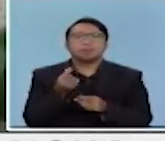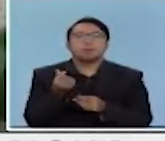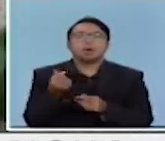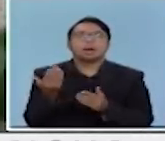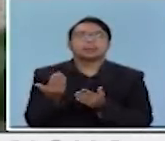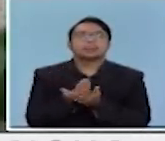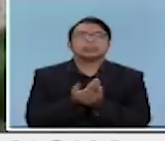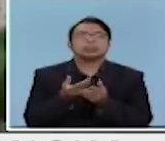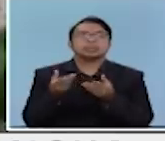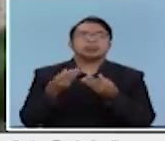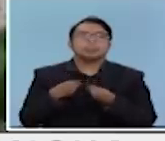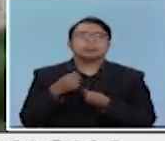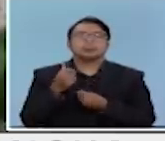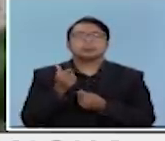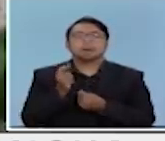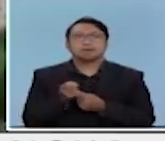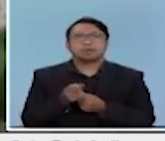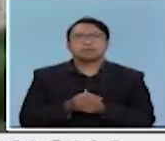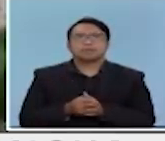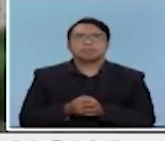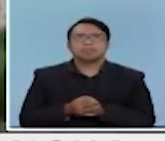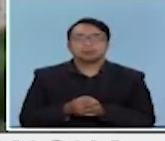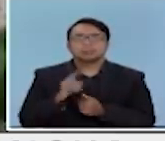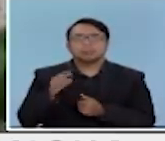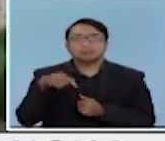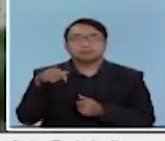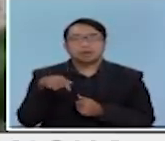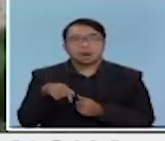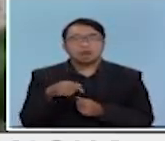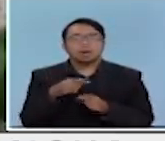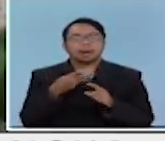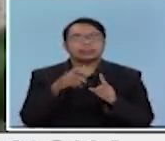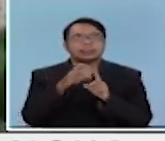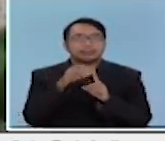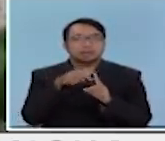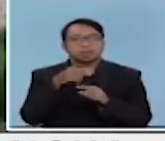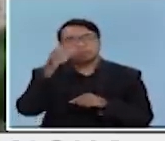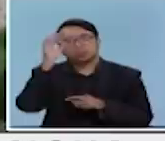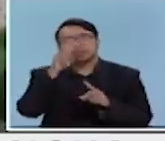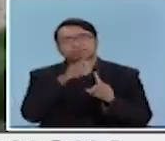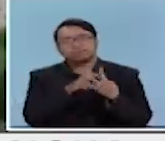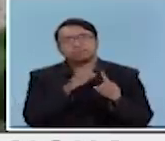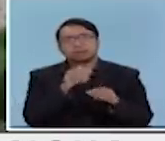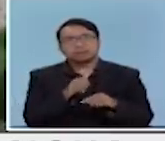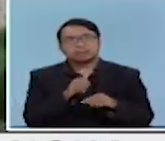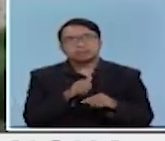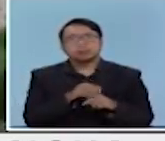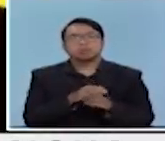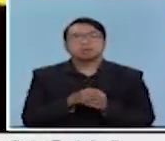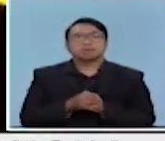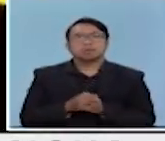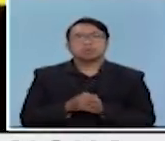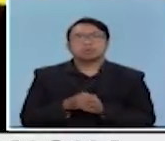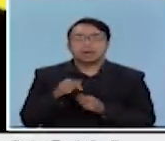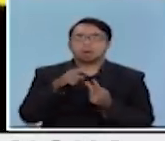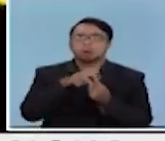Baik, artinya hingga saat ini status dari ED ini masih dalam pemeriksaan? Ya, jadi ada 2 orang yang sudah ditetapkan, ada